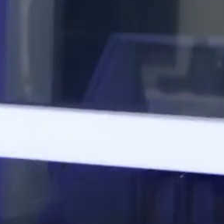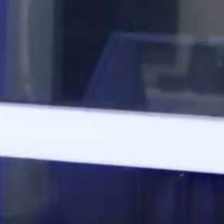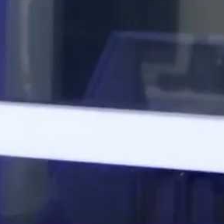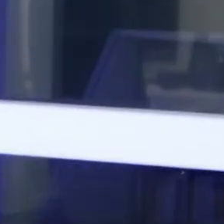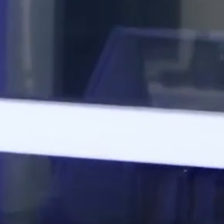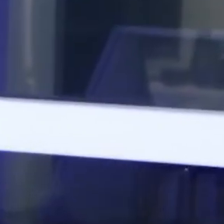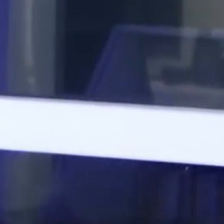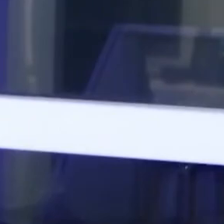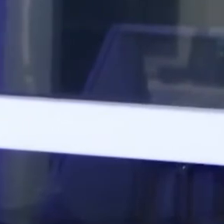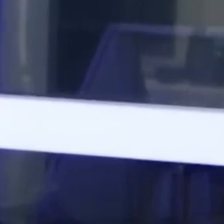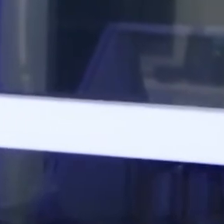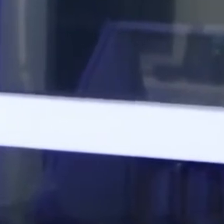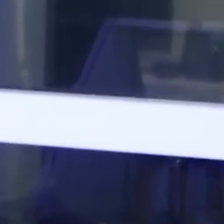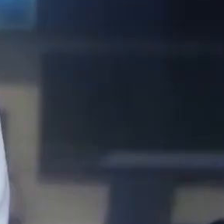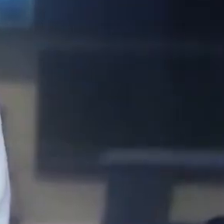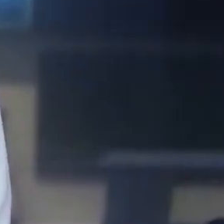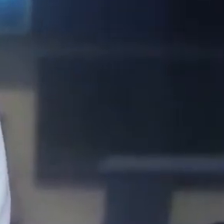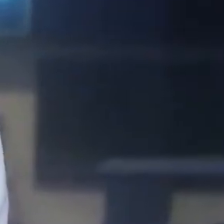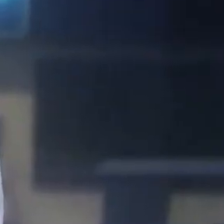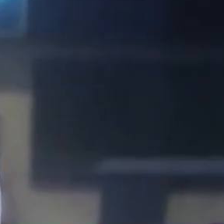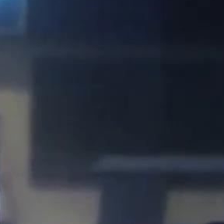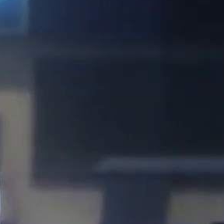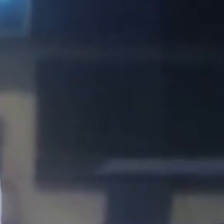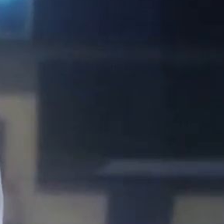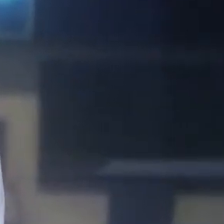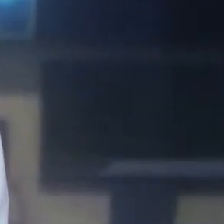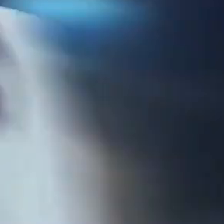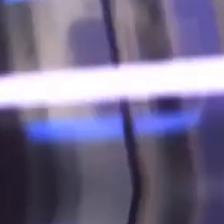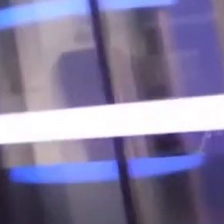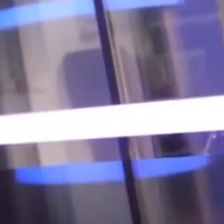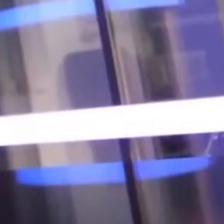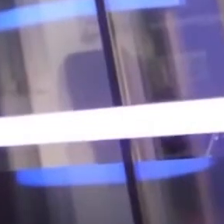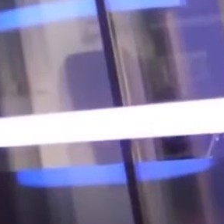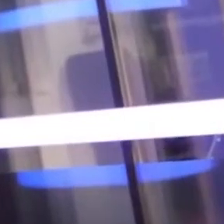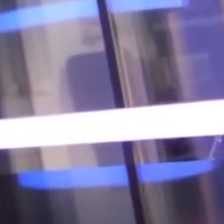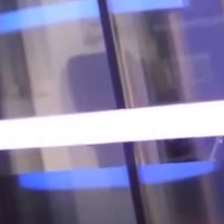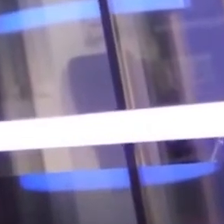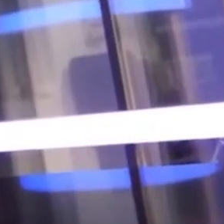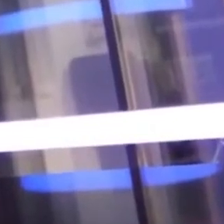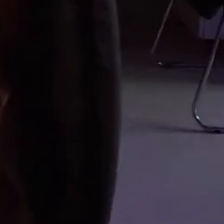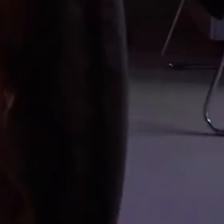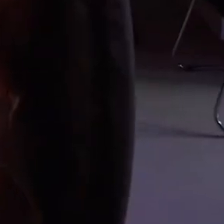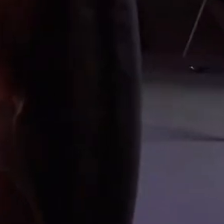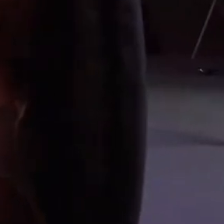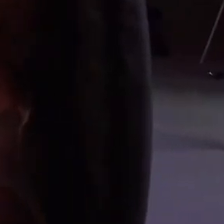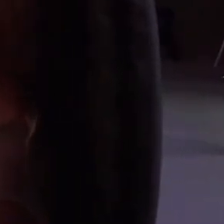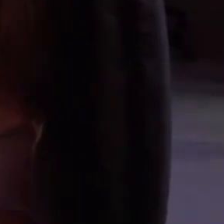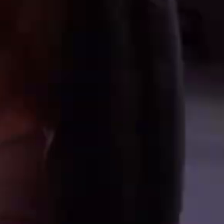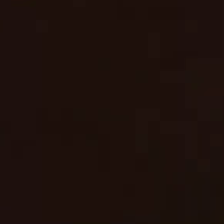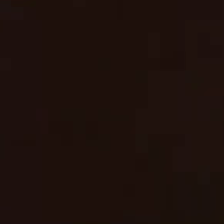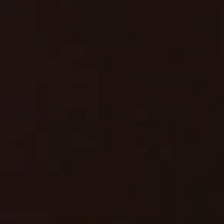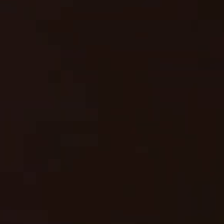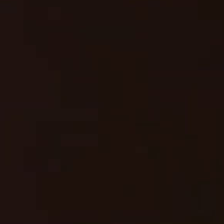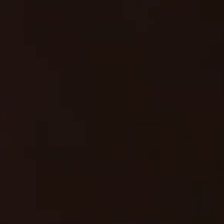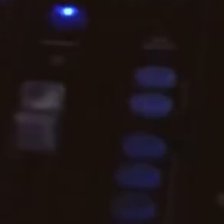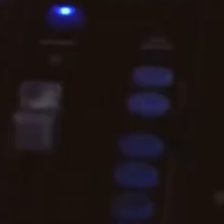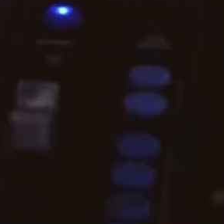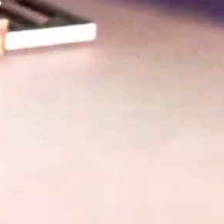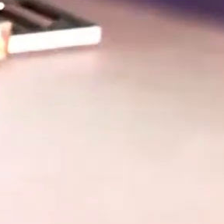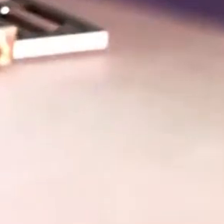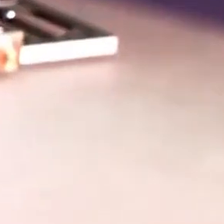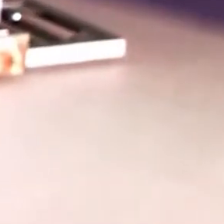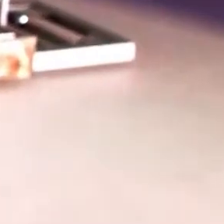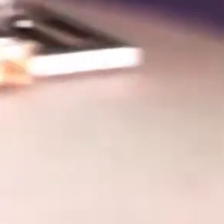la întrebările adunate Peste zi iar tu îți faci concluzii Iar Duminică la ora 19:00 îți oferim o analiza a celor